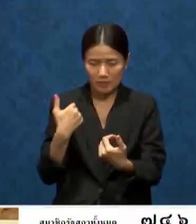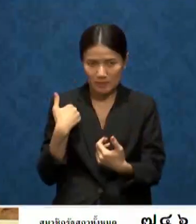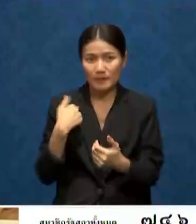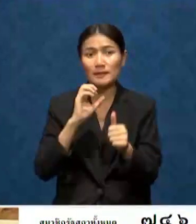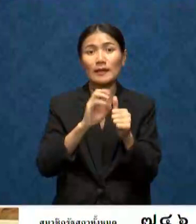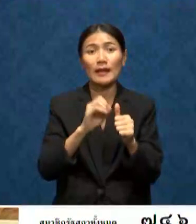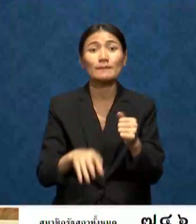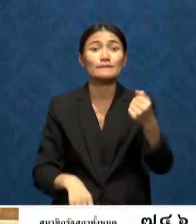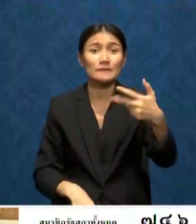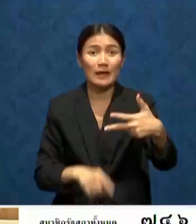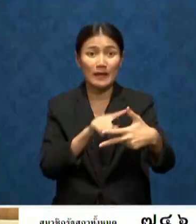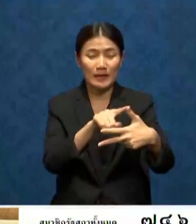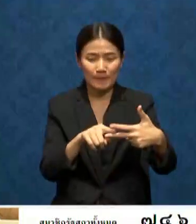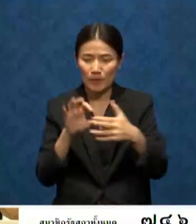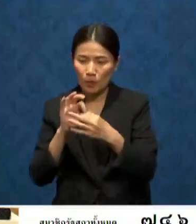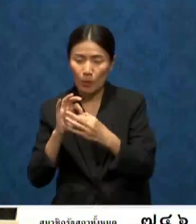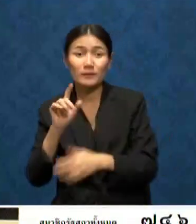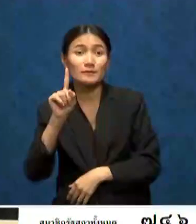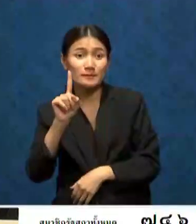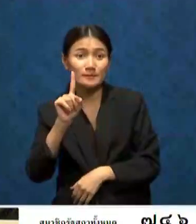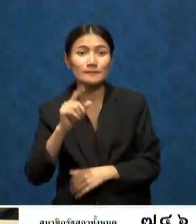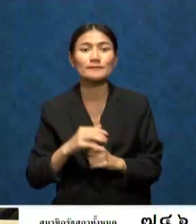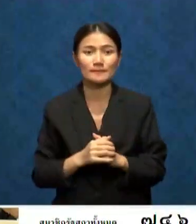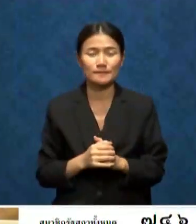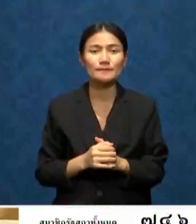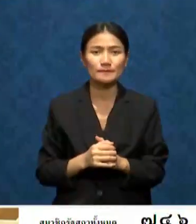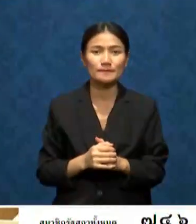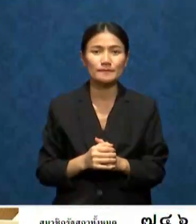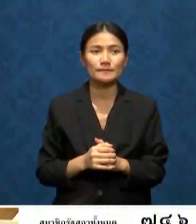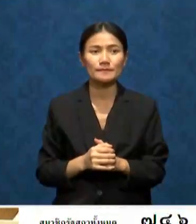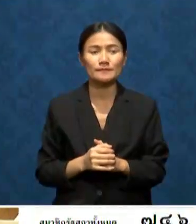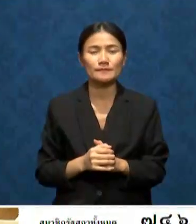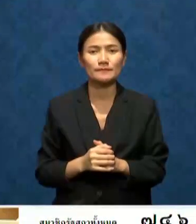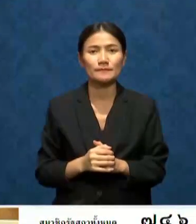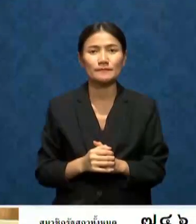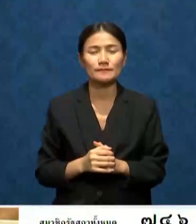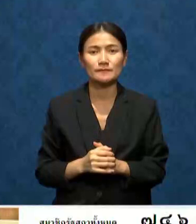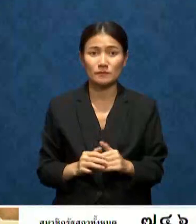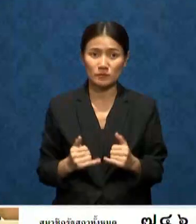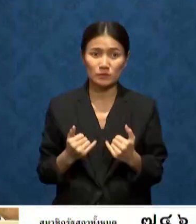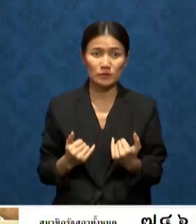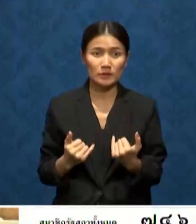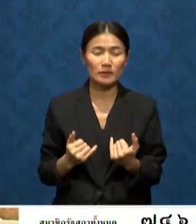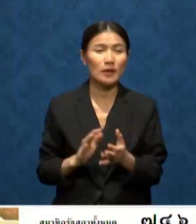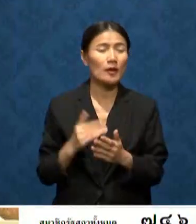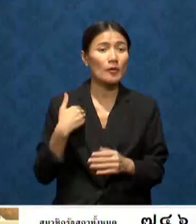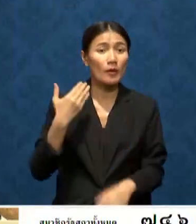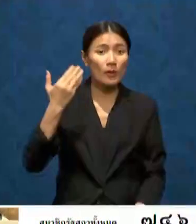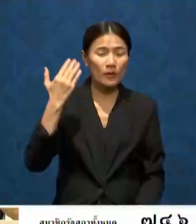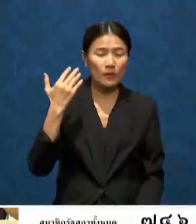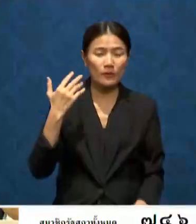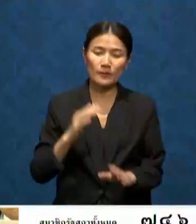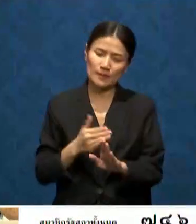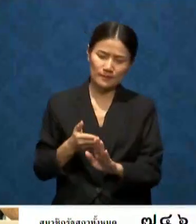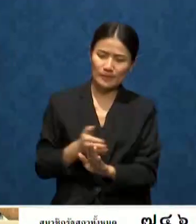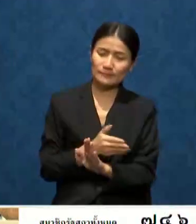ความห่วงใยอยู่ 1 ประเด็นนะครับท่านพระทานลัตธษภาครับในอดีตในครั้งล่าสุด